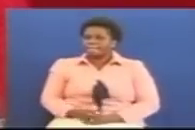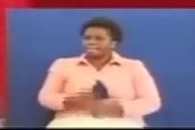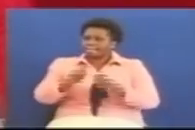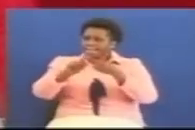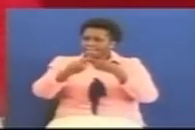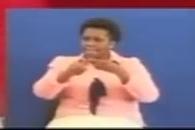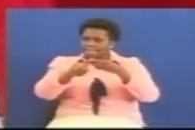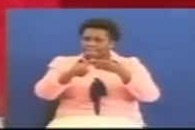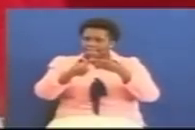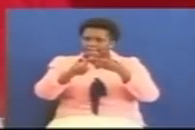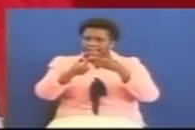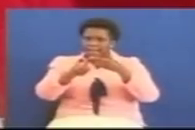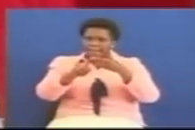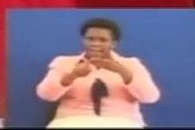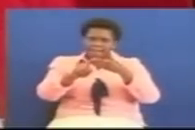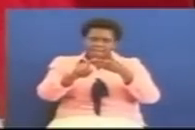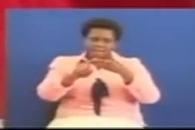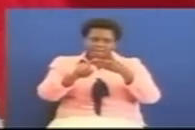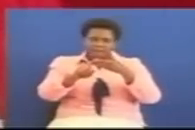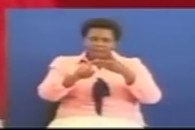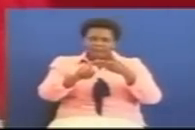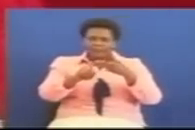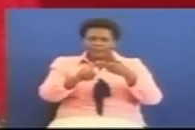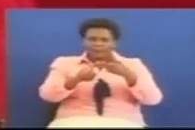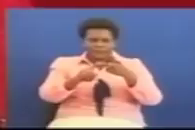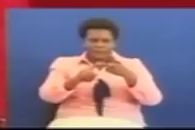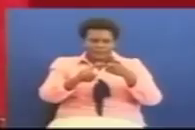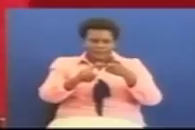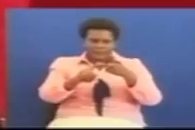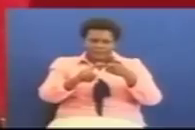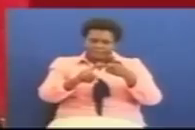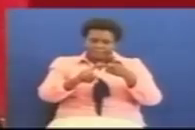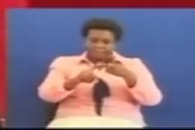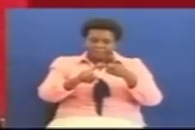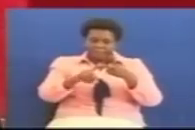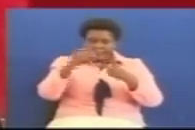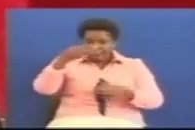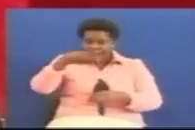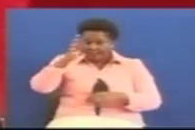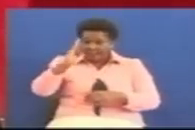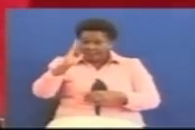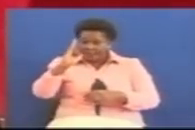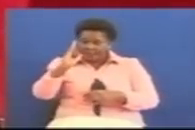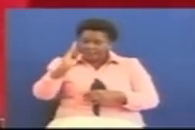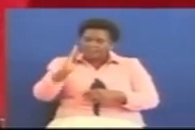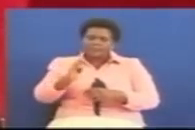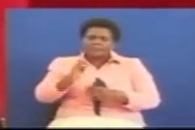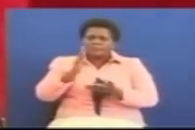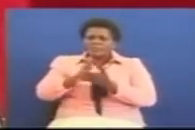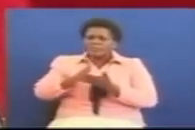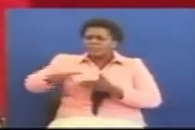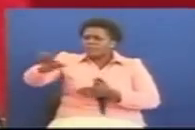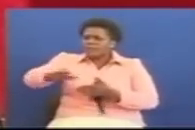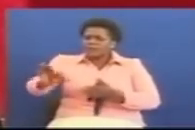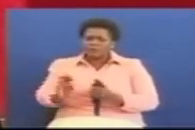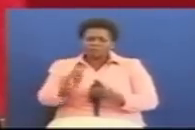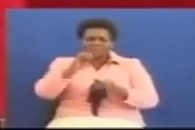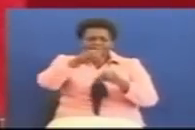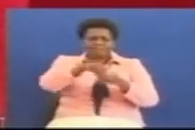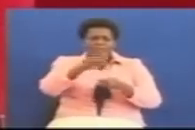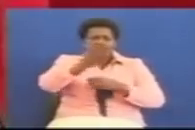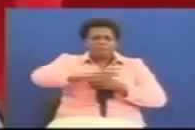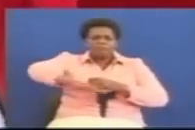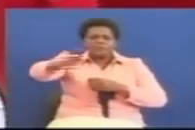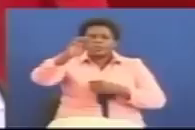pili, pamoja na serikali kuiingiza maeneo ya Imala Mihayo, Inala, bonde la Kakulungu